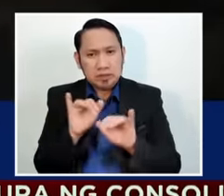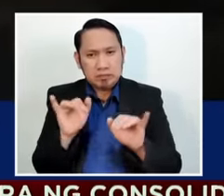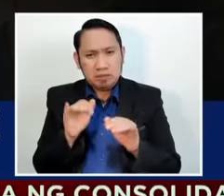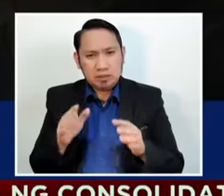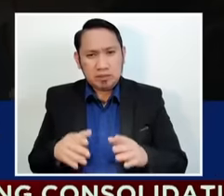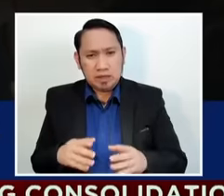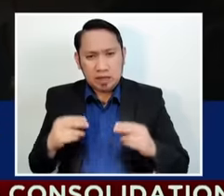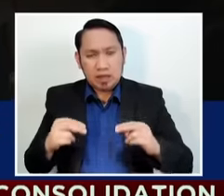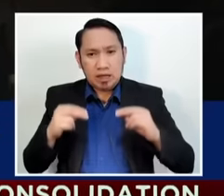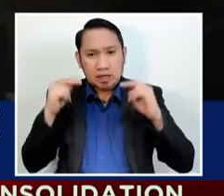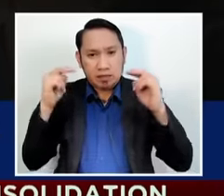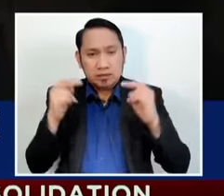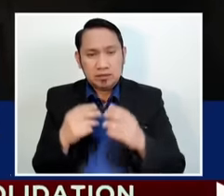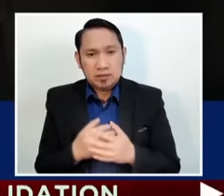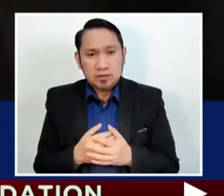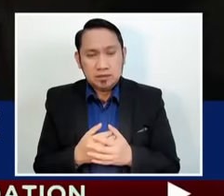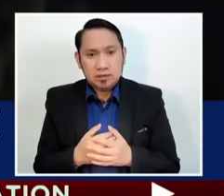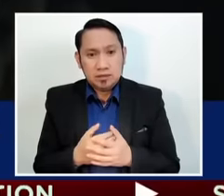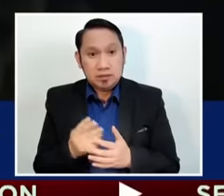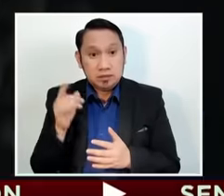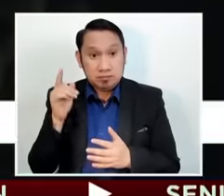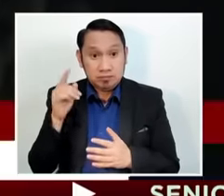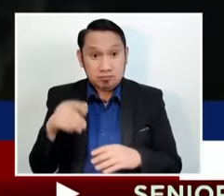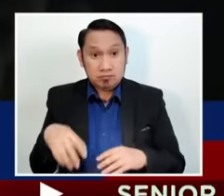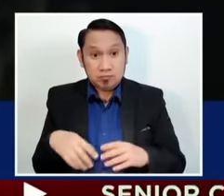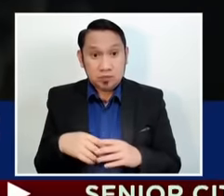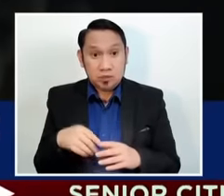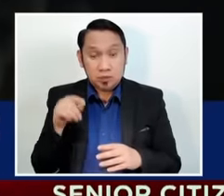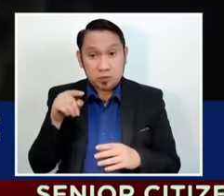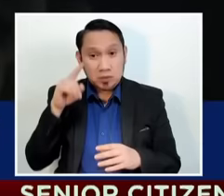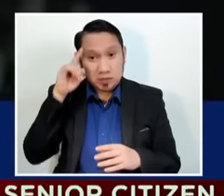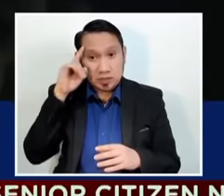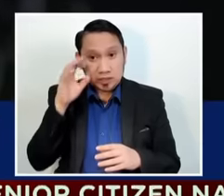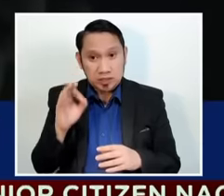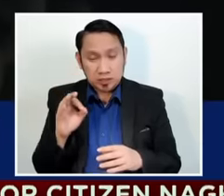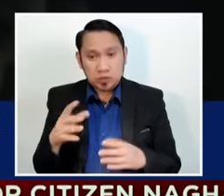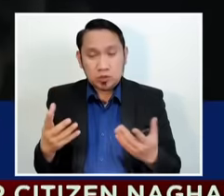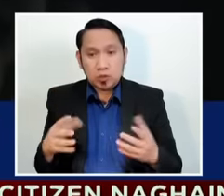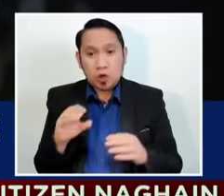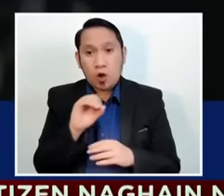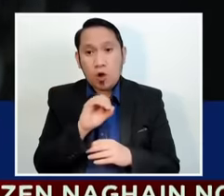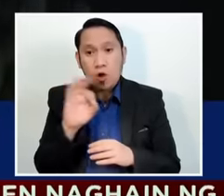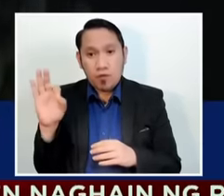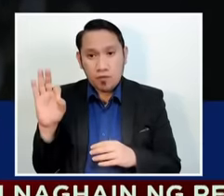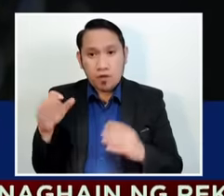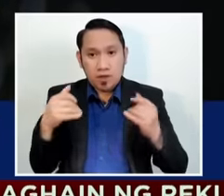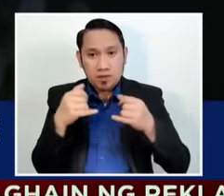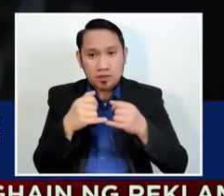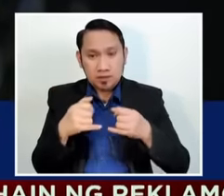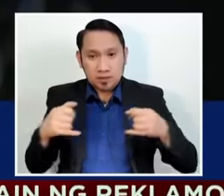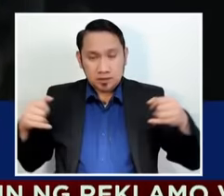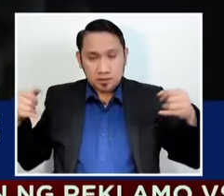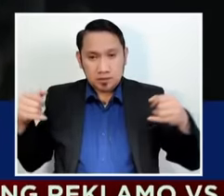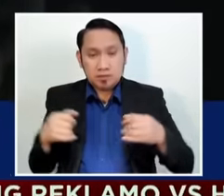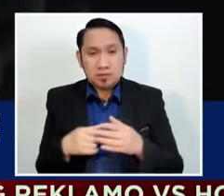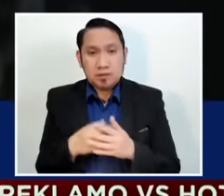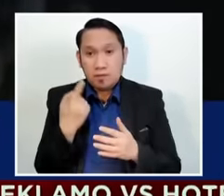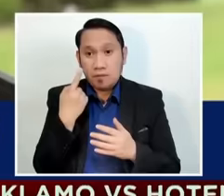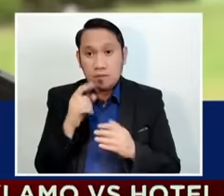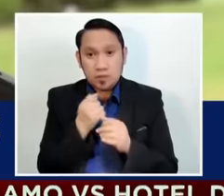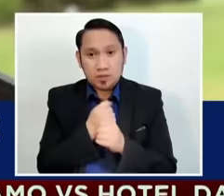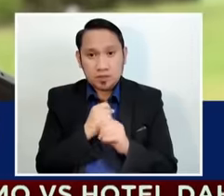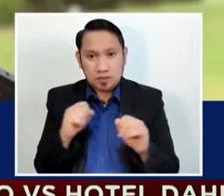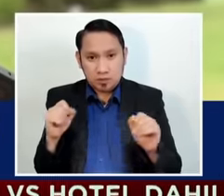Bago pa man tuluyang makatulay sa mga kawad ng lalaki, nagdesisyon na ang Meralco na patayin muna ang supply ng kuryente para sa kaligtasan ng